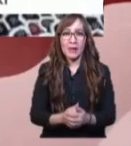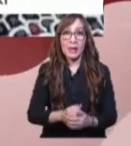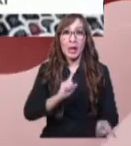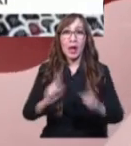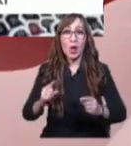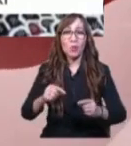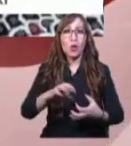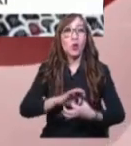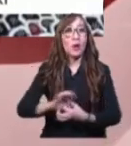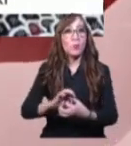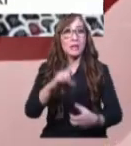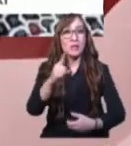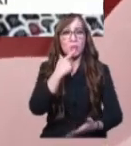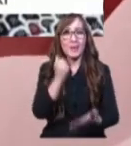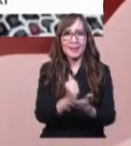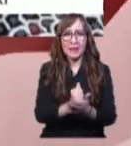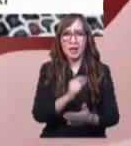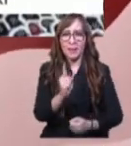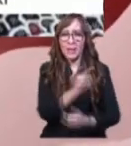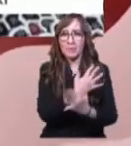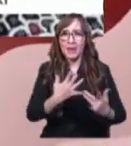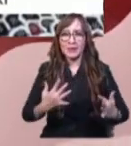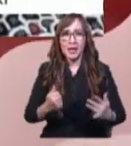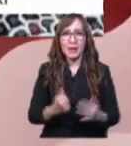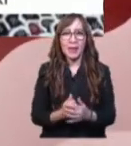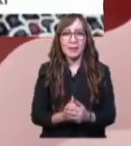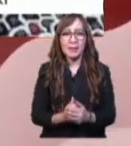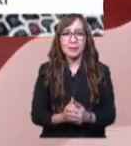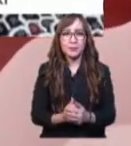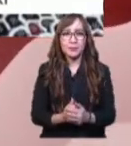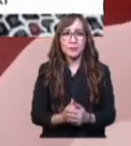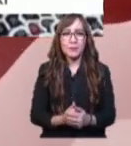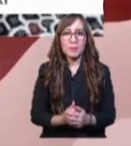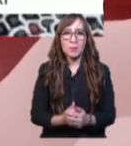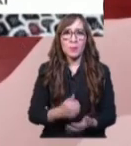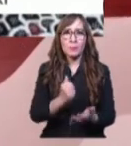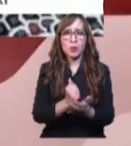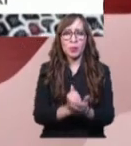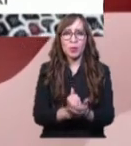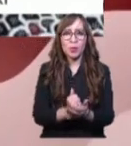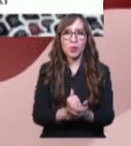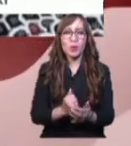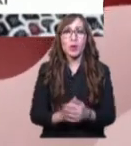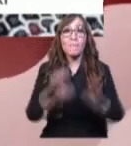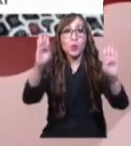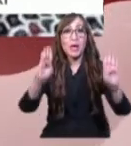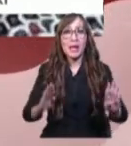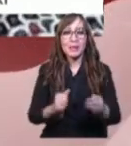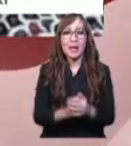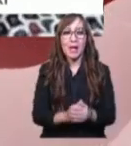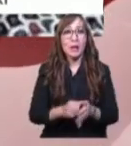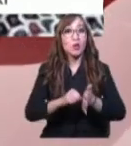itu penting, apalagi Indonesia, masyarakat Indonesia ini melekat sekali dengan prinsip gotong royong. Dan saya juga pengen ajak teman-teman untuk